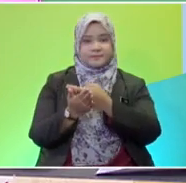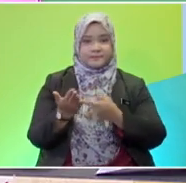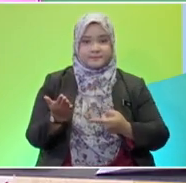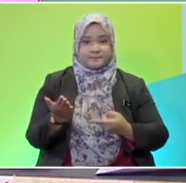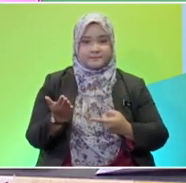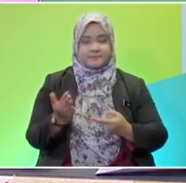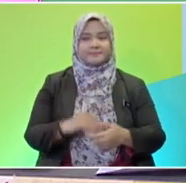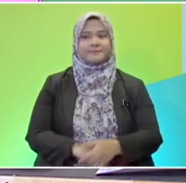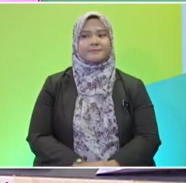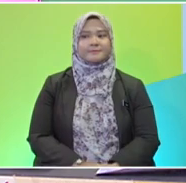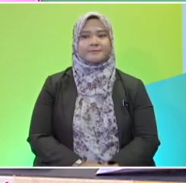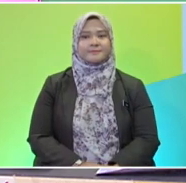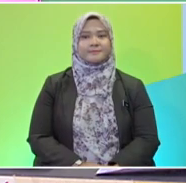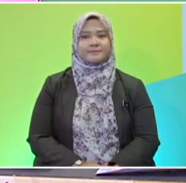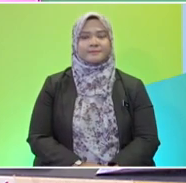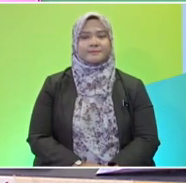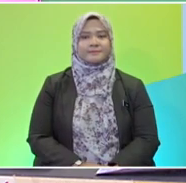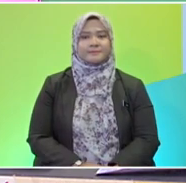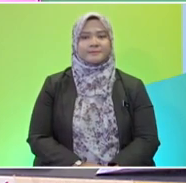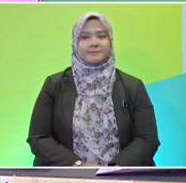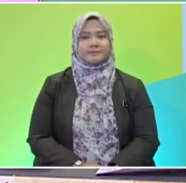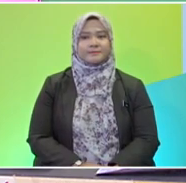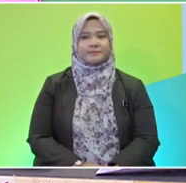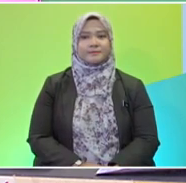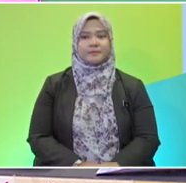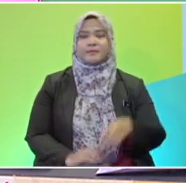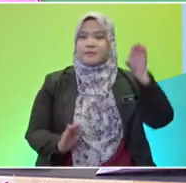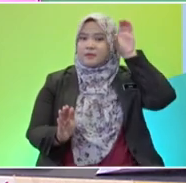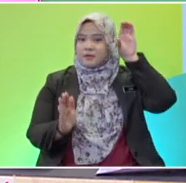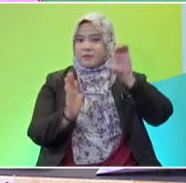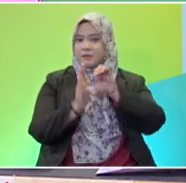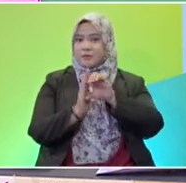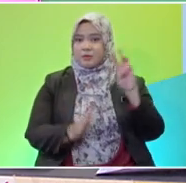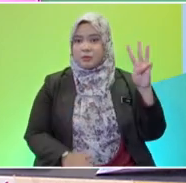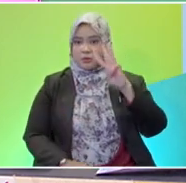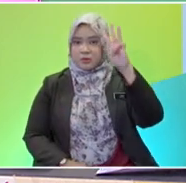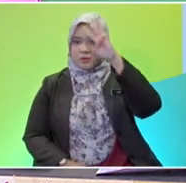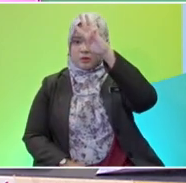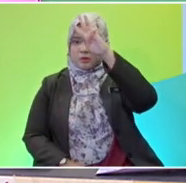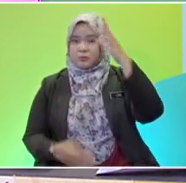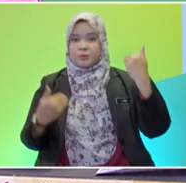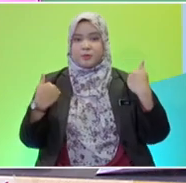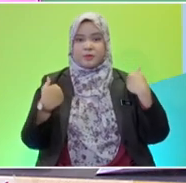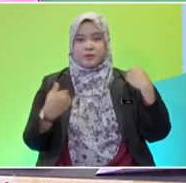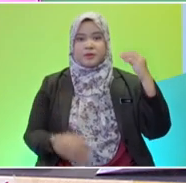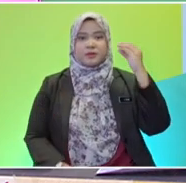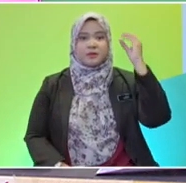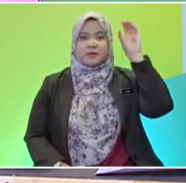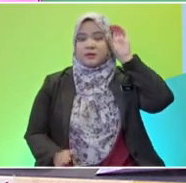yang ini gambar Wow yang ini gambar bunga